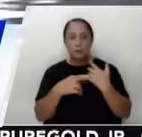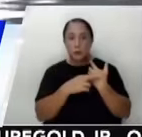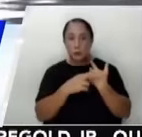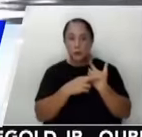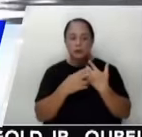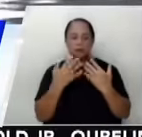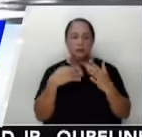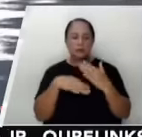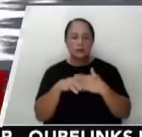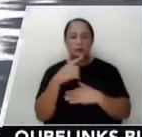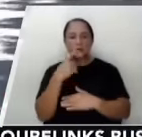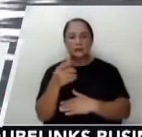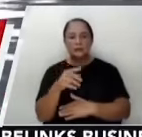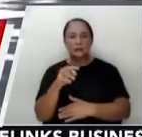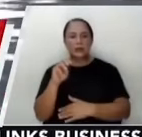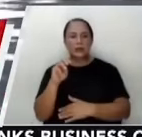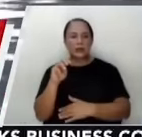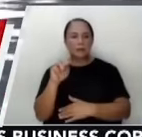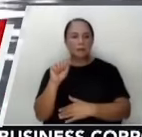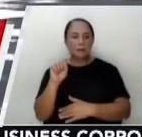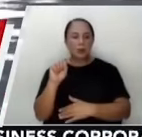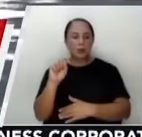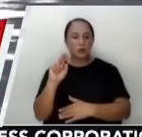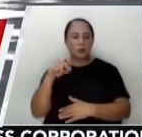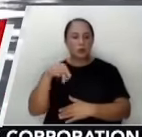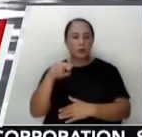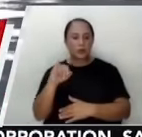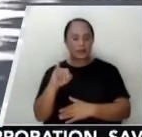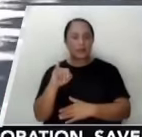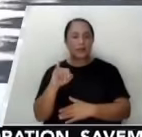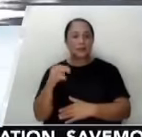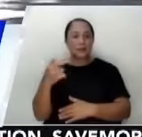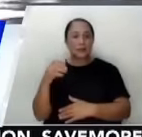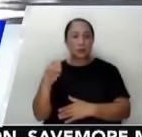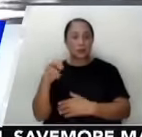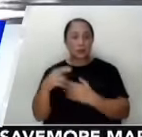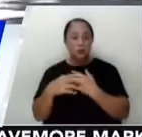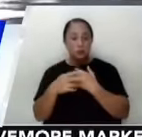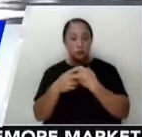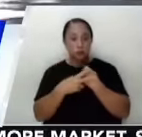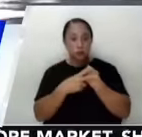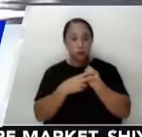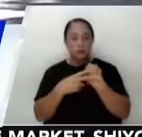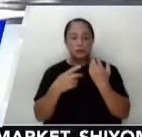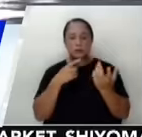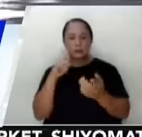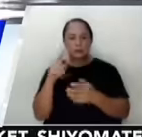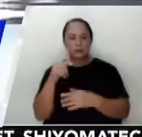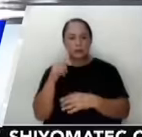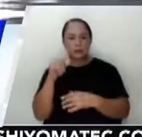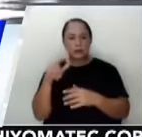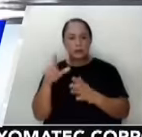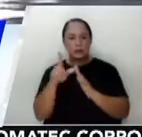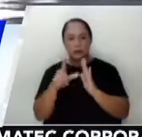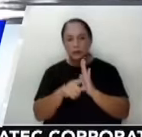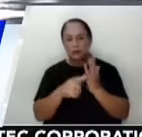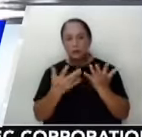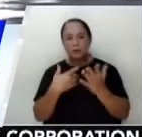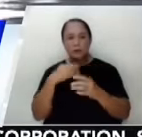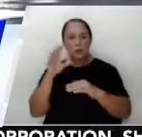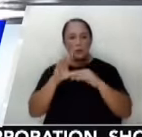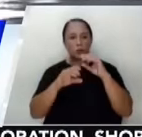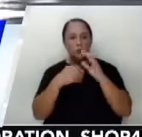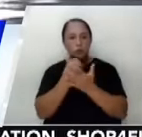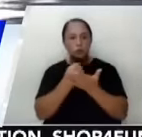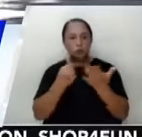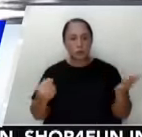ng Masungi Geo Reserve, ay harangin hindi lang yung mga bibisita sa mga illegal na resort, kundi maging yung mga construction supplies na